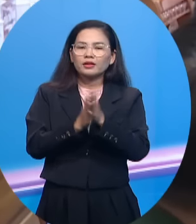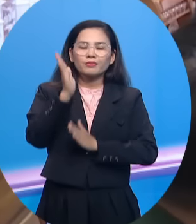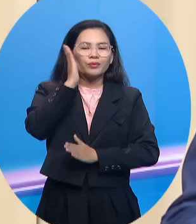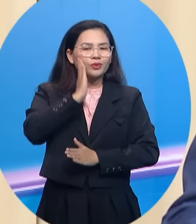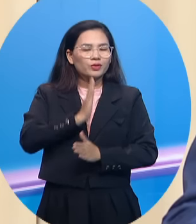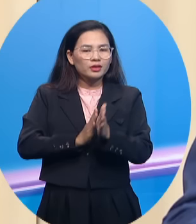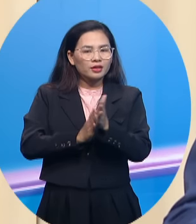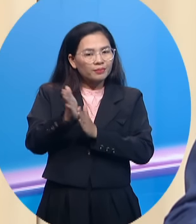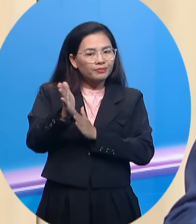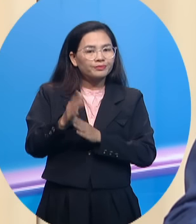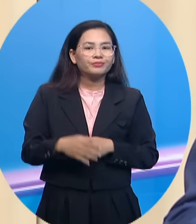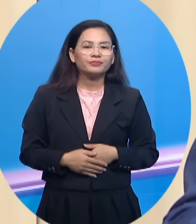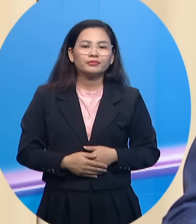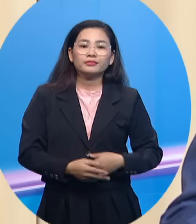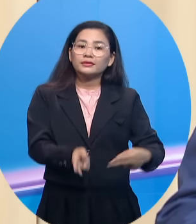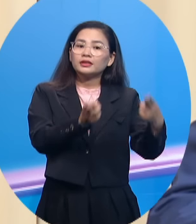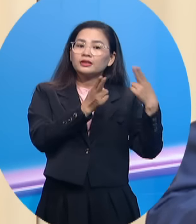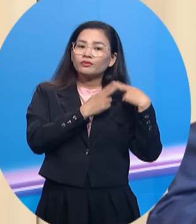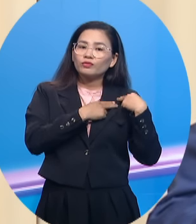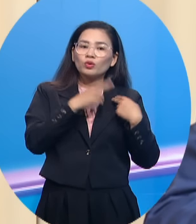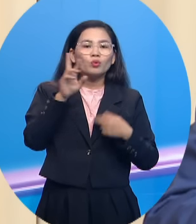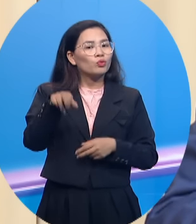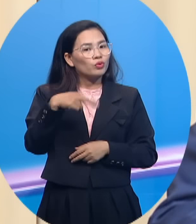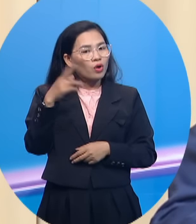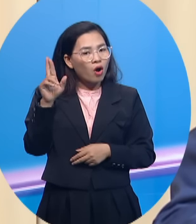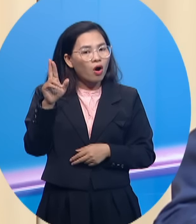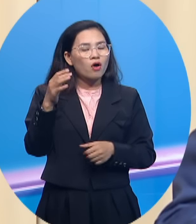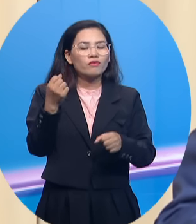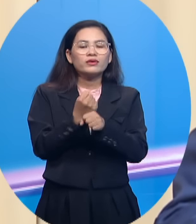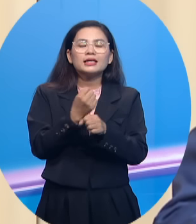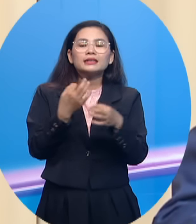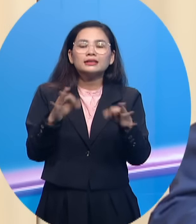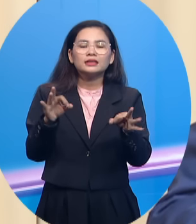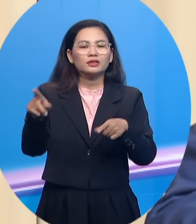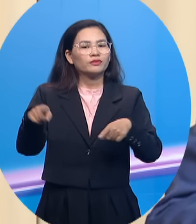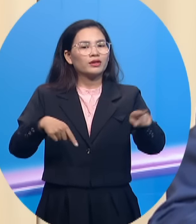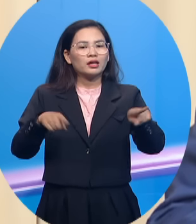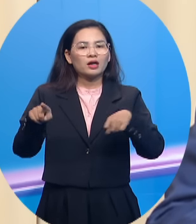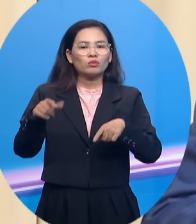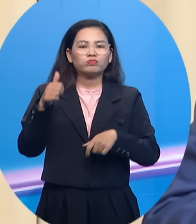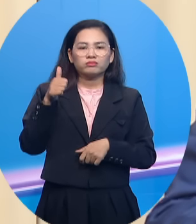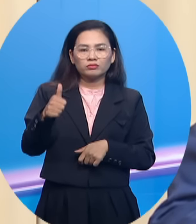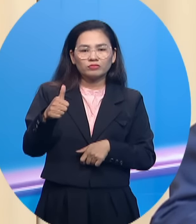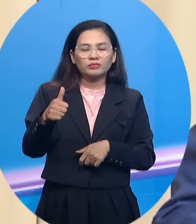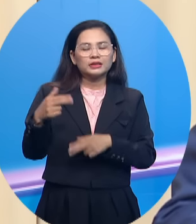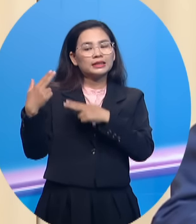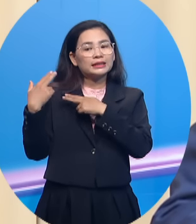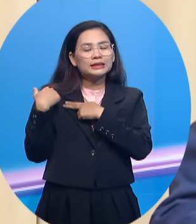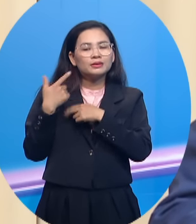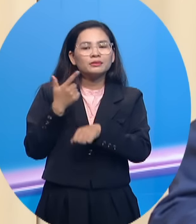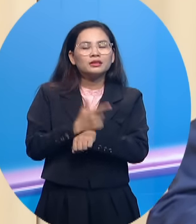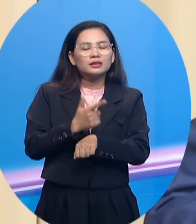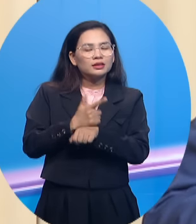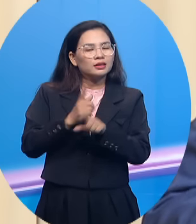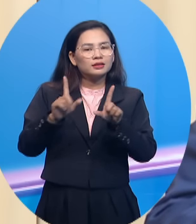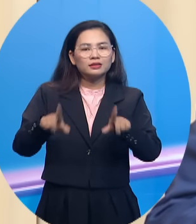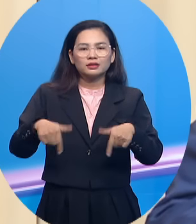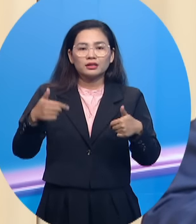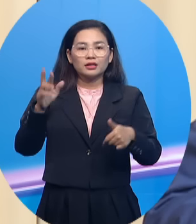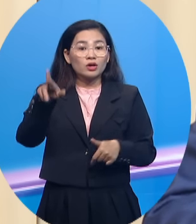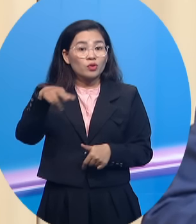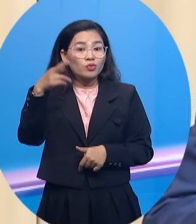Rồi xác định rõ nhiệm vụ, rõ người, rõ việc, rõ thời hạn, rõ trách nhiệm, rõ